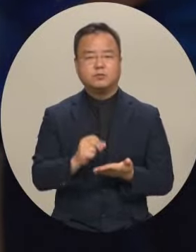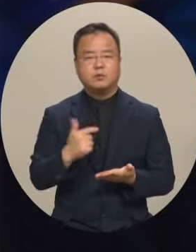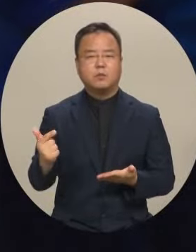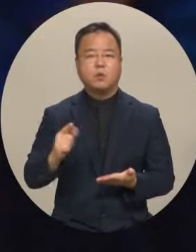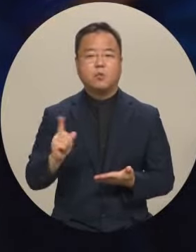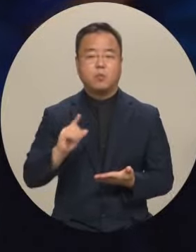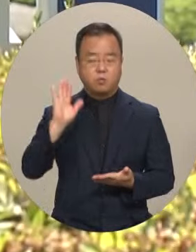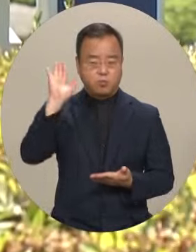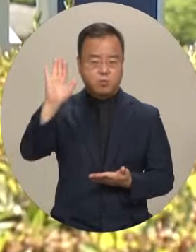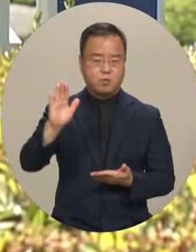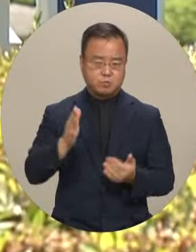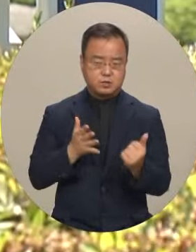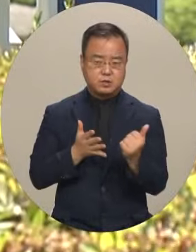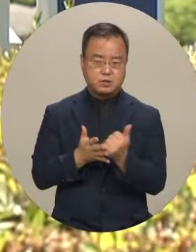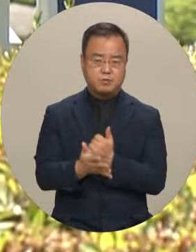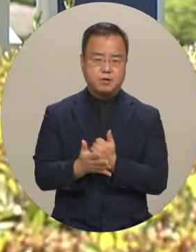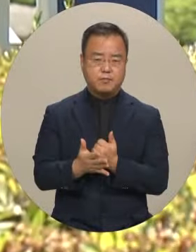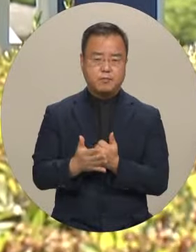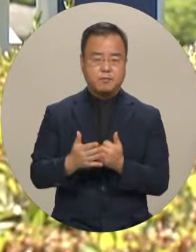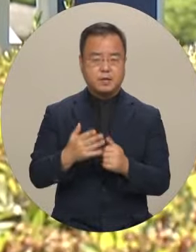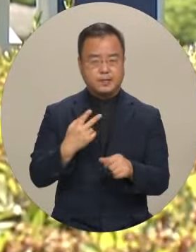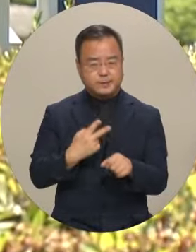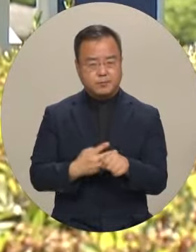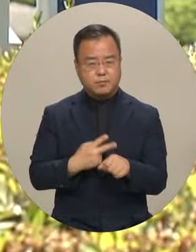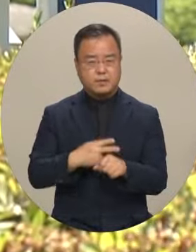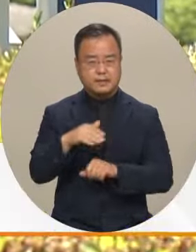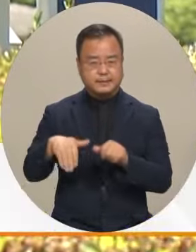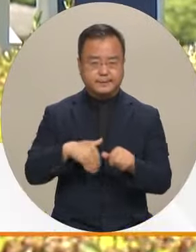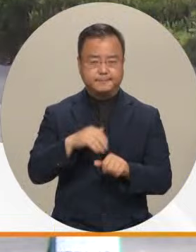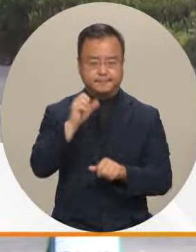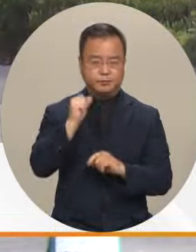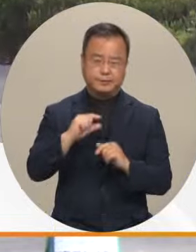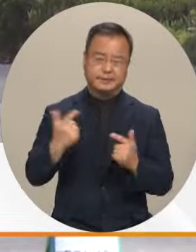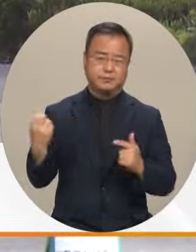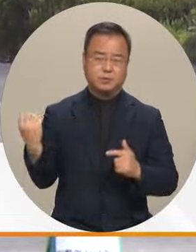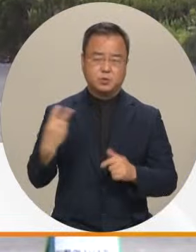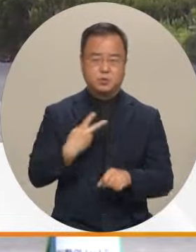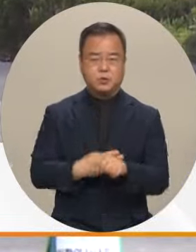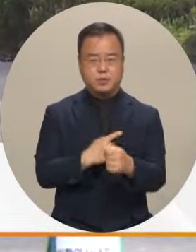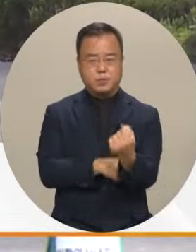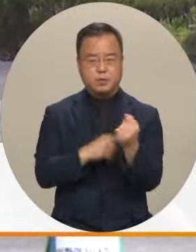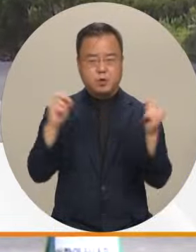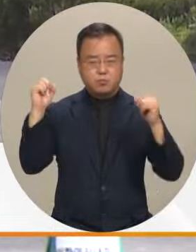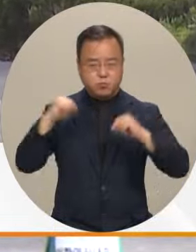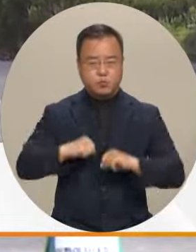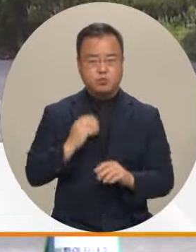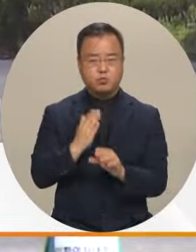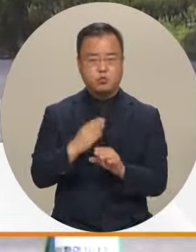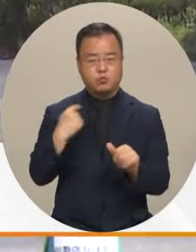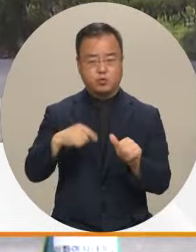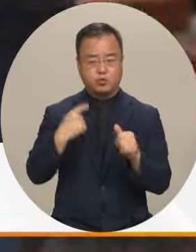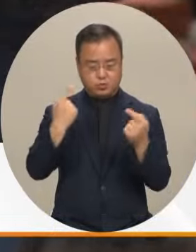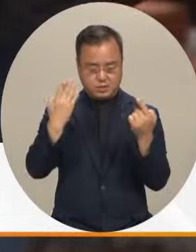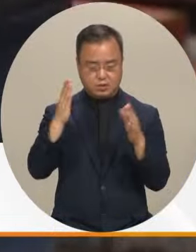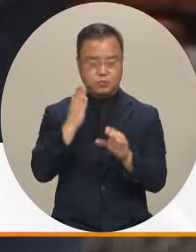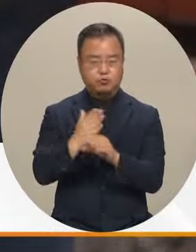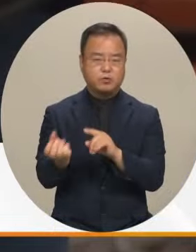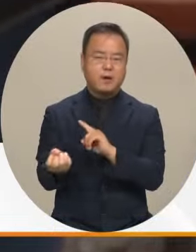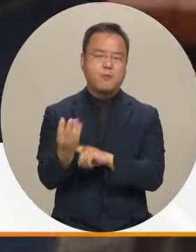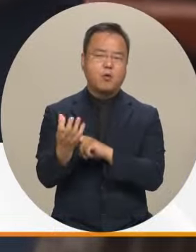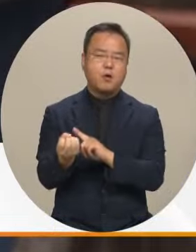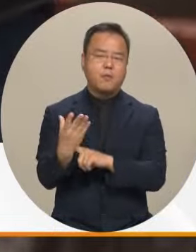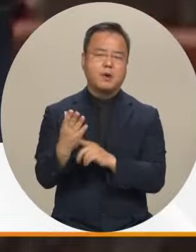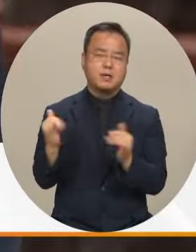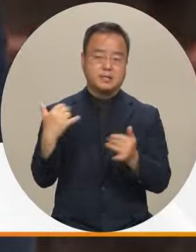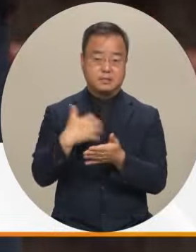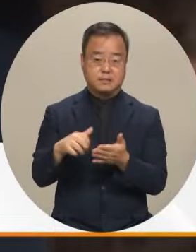앞으로다 열악한 처우와 교권 추락에 대한 무력감이 번지면서 최근 5년 세 교육대학의 중도 탈락 학생 비율은 세배